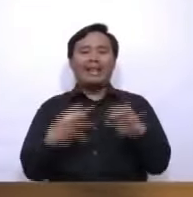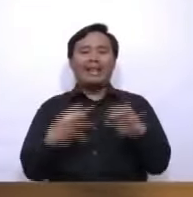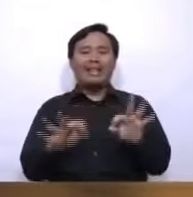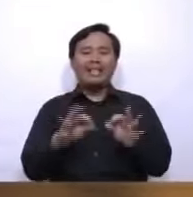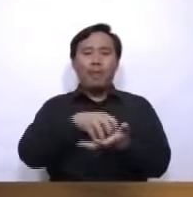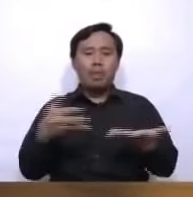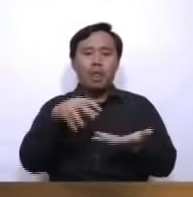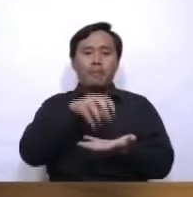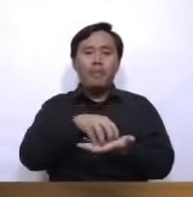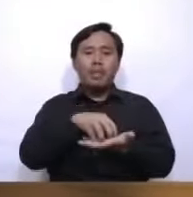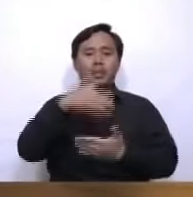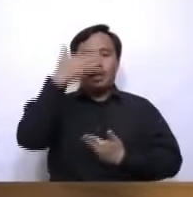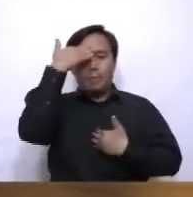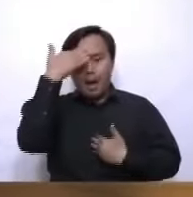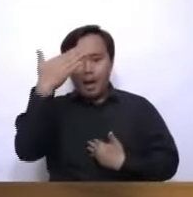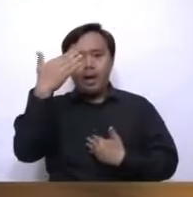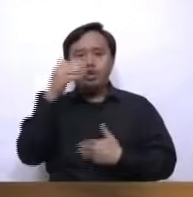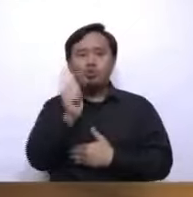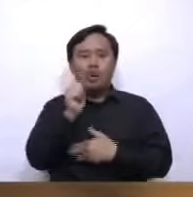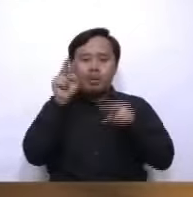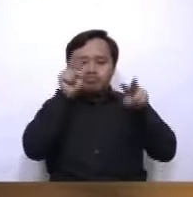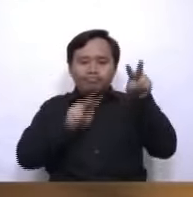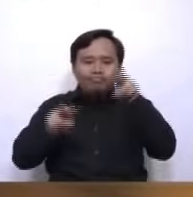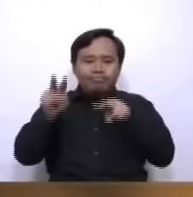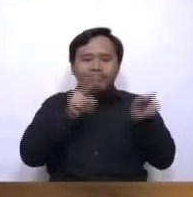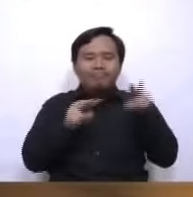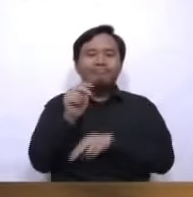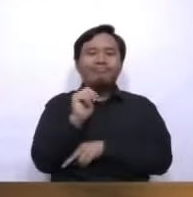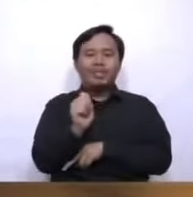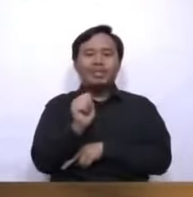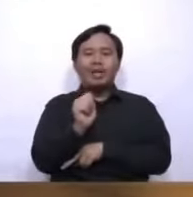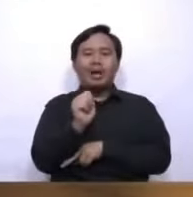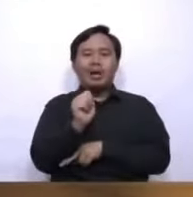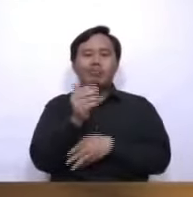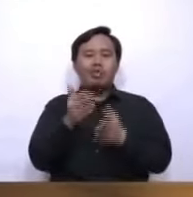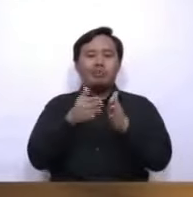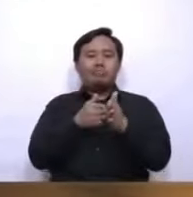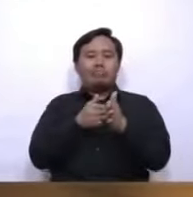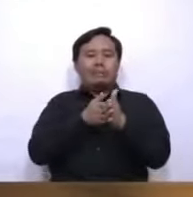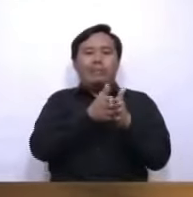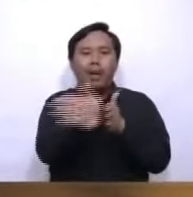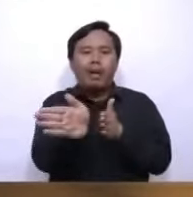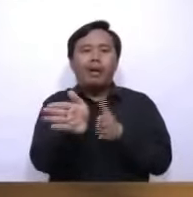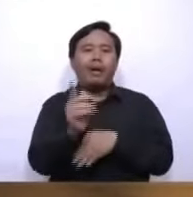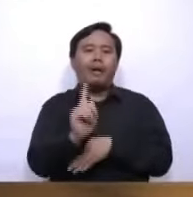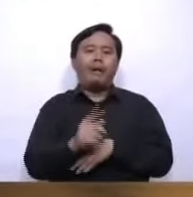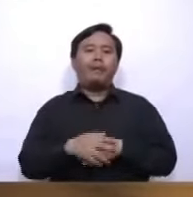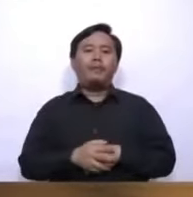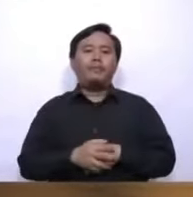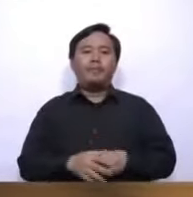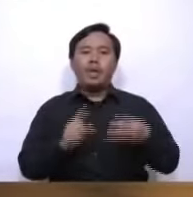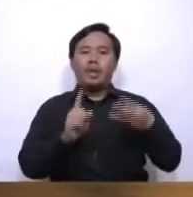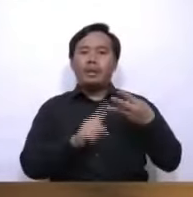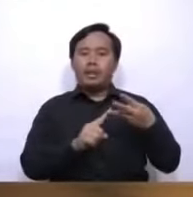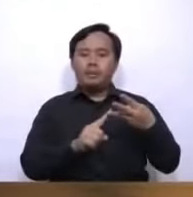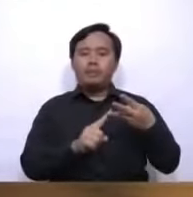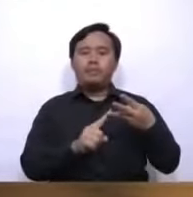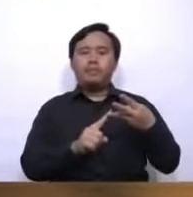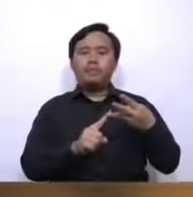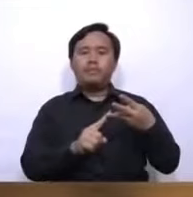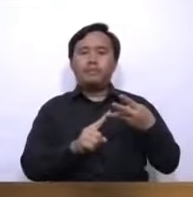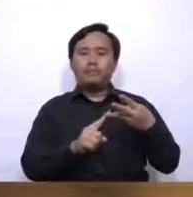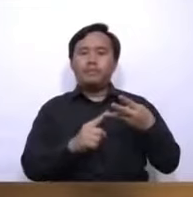Kenapa? Agar lebih mudah memonitoring dari berbagai penyimpangan-penyimpangan. Dan yang ketiga, kami